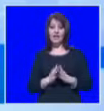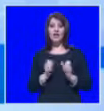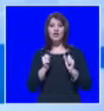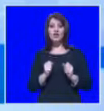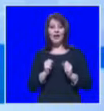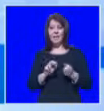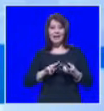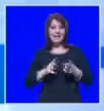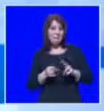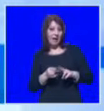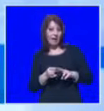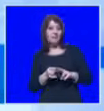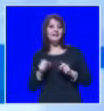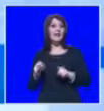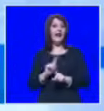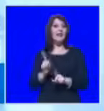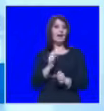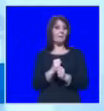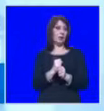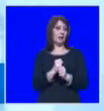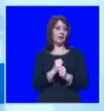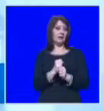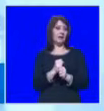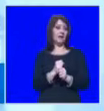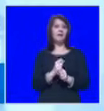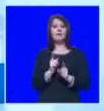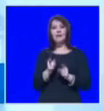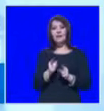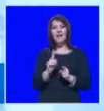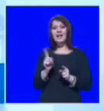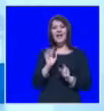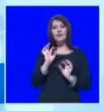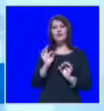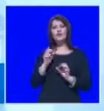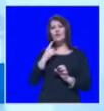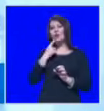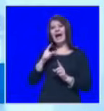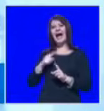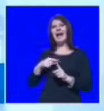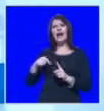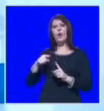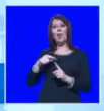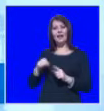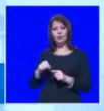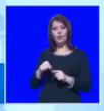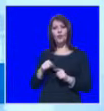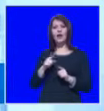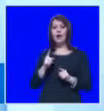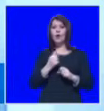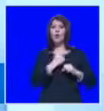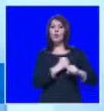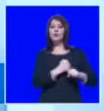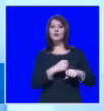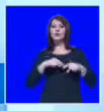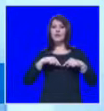Чакайки смяна, те не работят. Макар и че не бих го нарекал регулатор, но Конституционният съд беше първия орган,